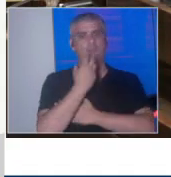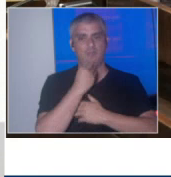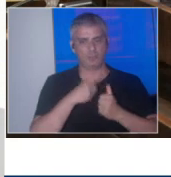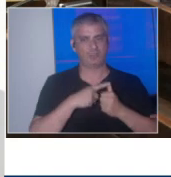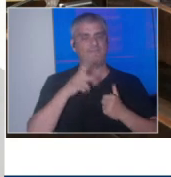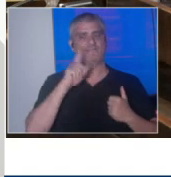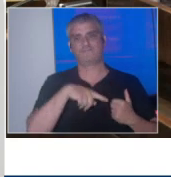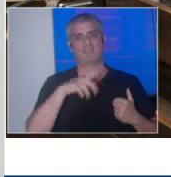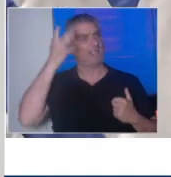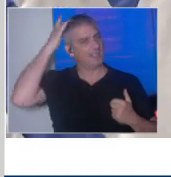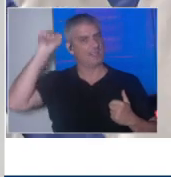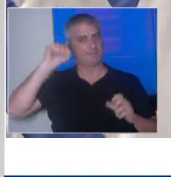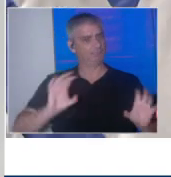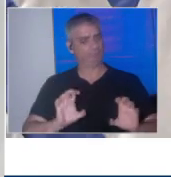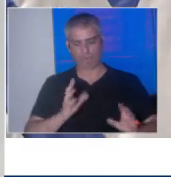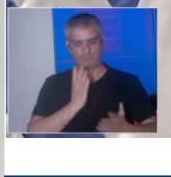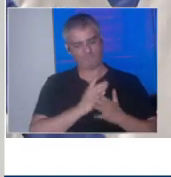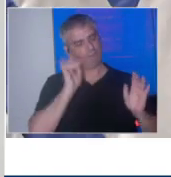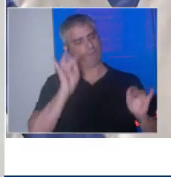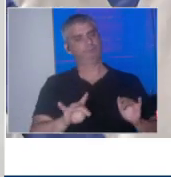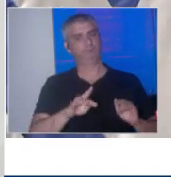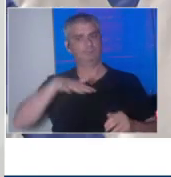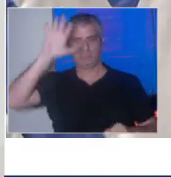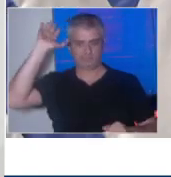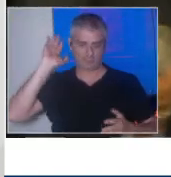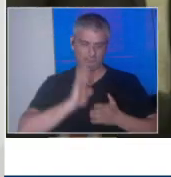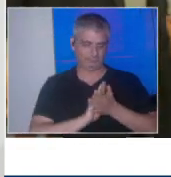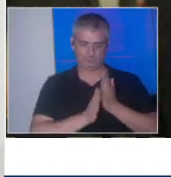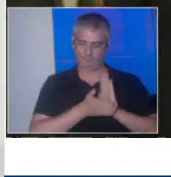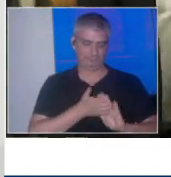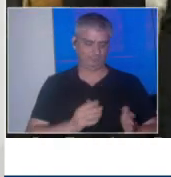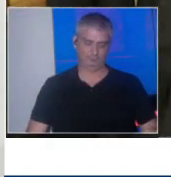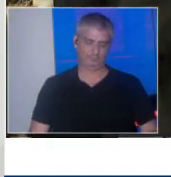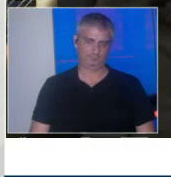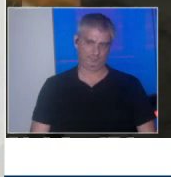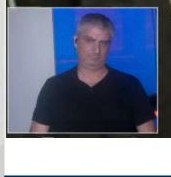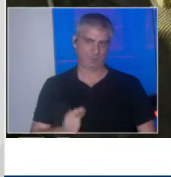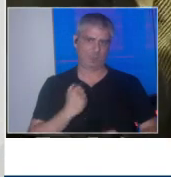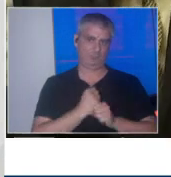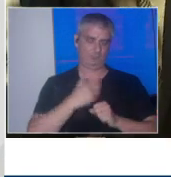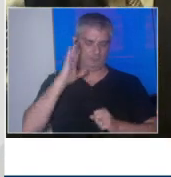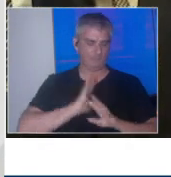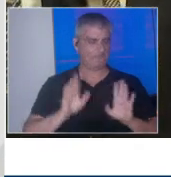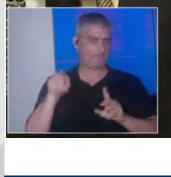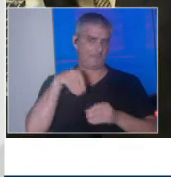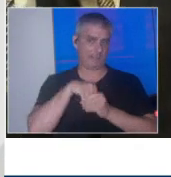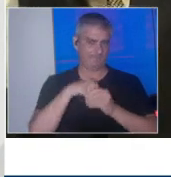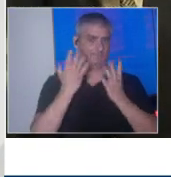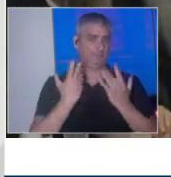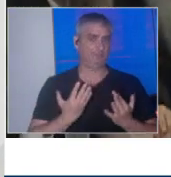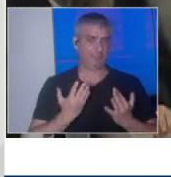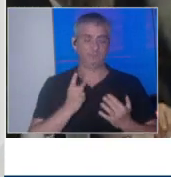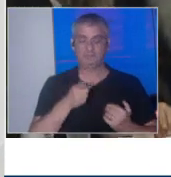ואיתמר בן גביר שהצבנת אותה פעם אחת והם הבריזו מאיזו הצבעה, וזה לא באמת פגע כי יכולת להעביר את ההצבעה גם בלעדיהם מבחינה